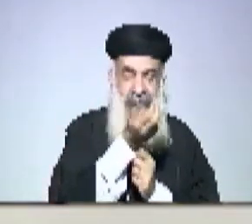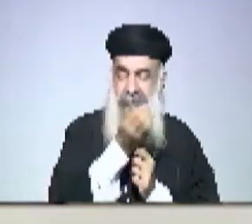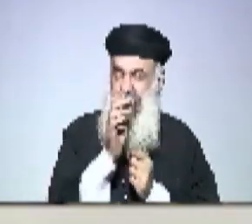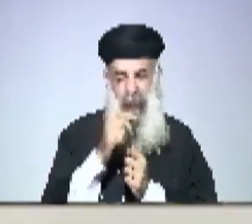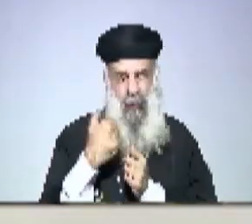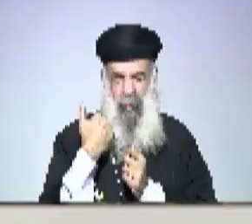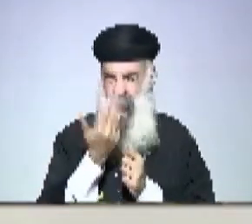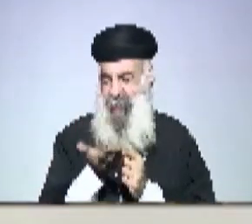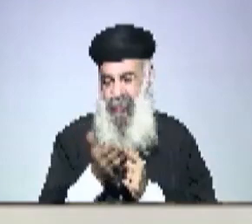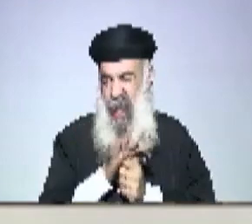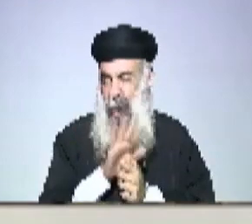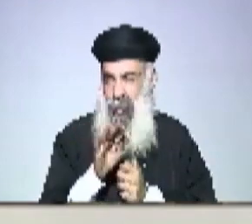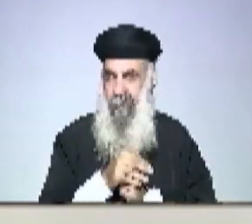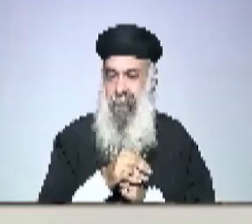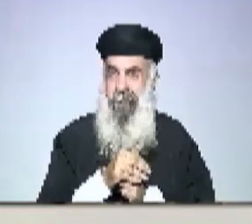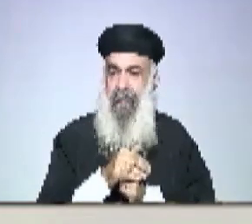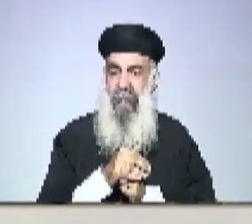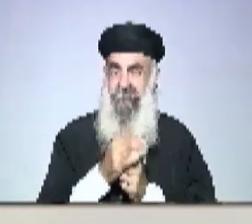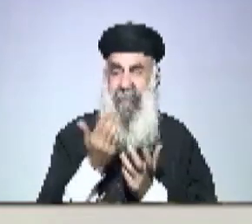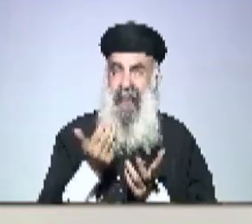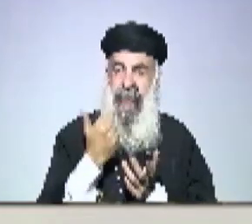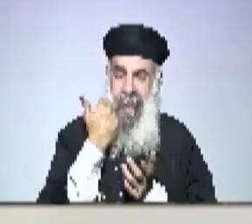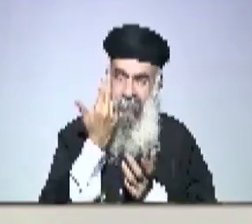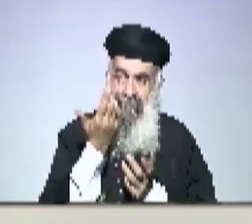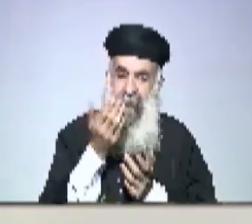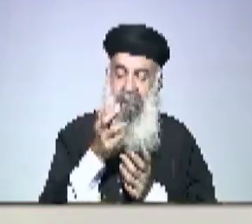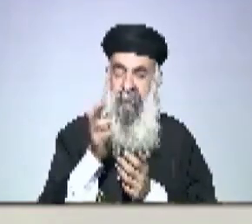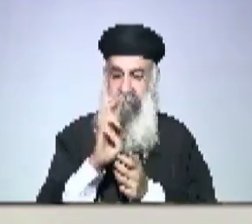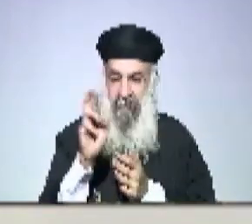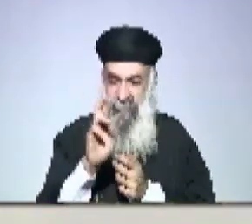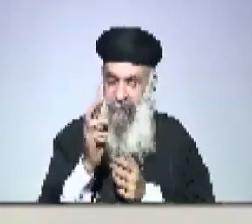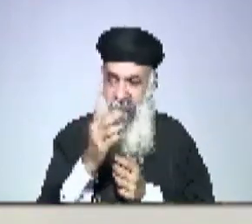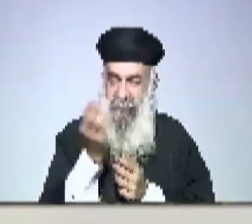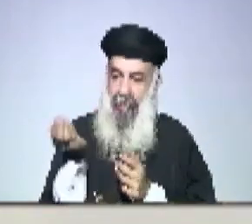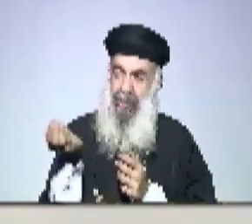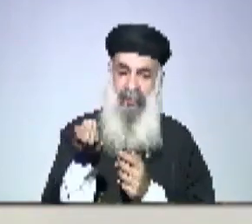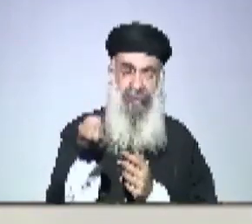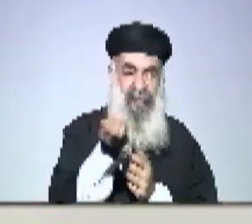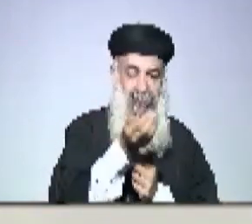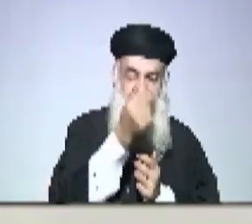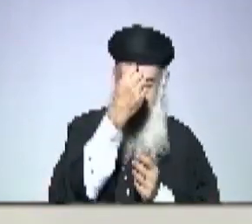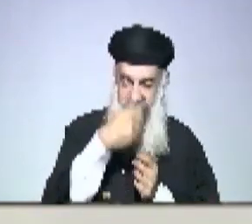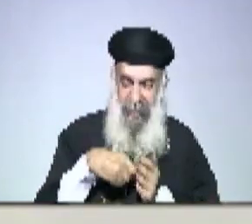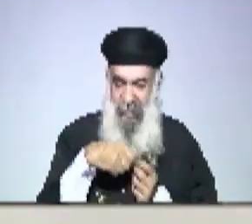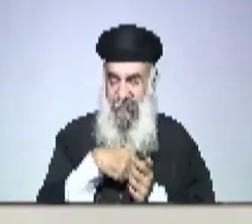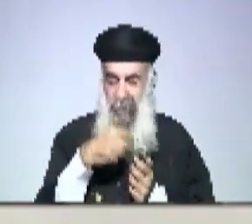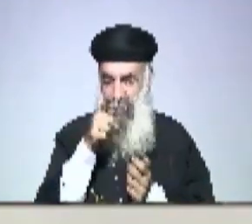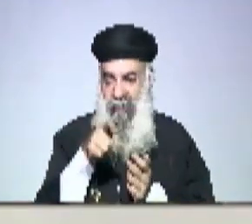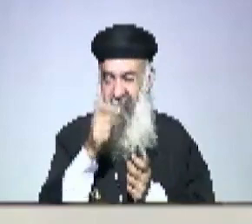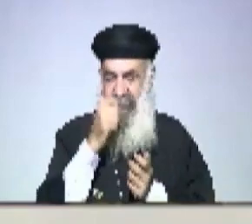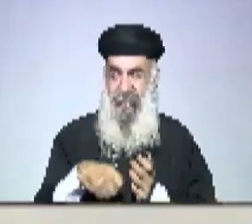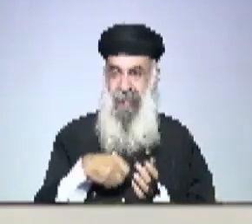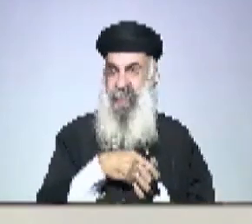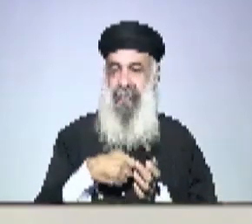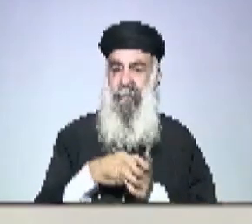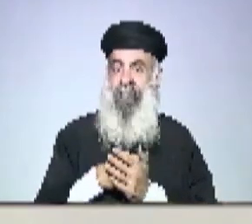وحشه قوي مش مقام المسيحيين ان حد يشحت في حوش الكنيسه او في الكنيسه اللي محتاج حاجه